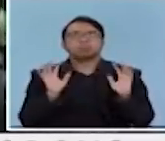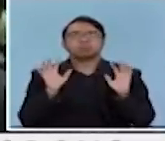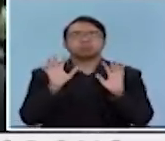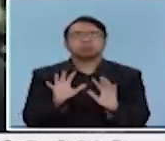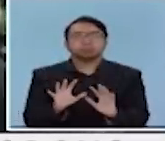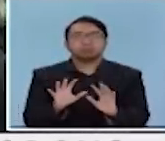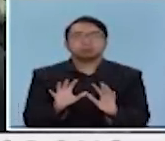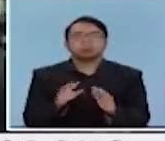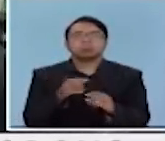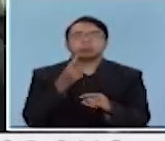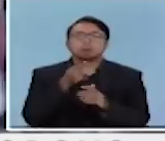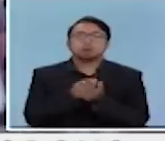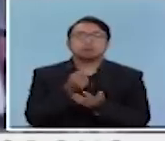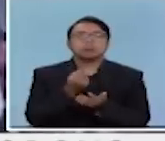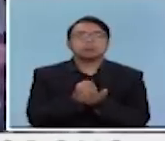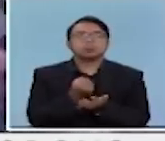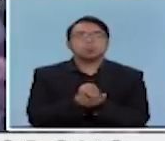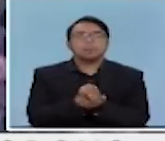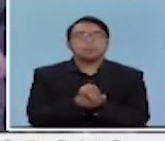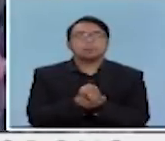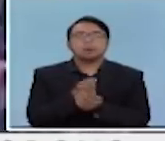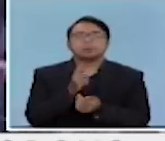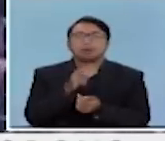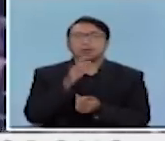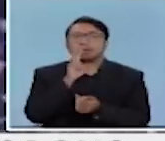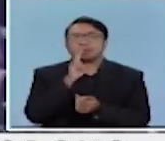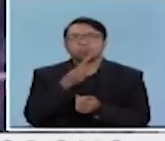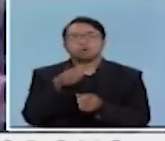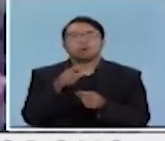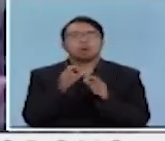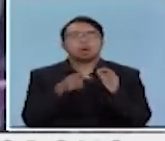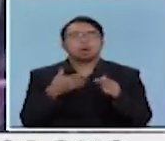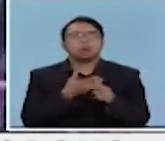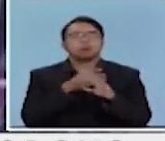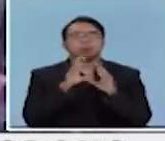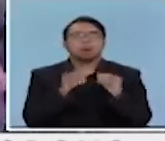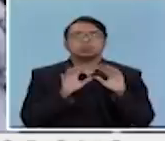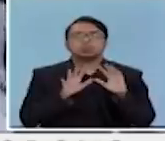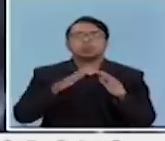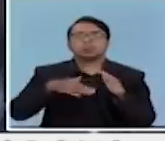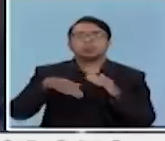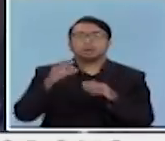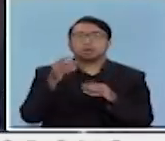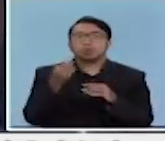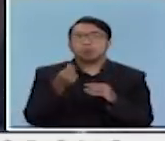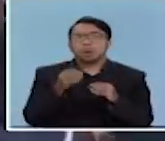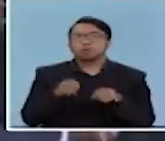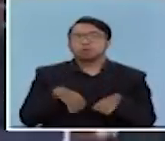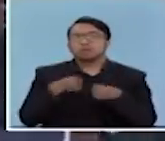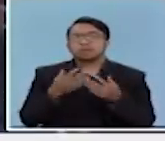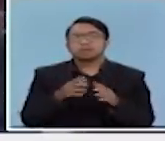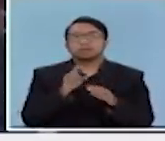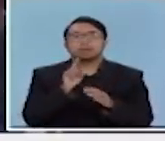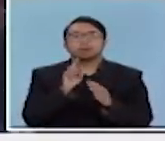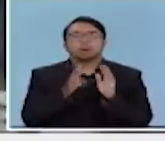Warga menuntut pertanggungjawaban pemilik investasi yang telah menipu puluhan korban dengan kerugian hingga miliaran rupiah. Hingga saat ini pelaku